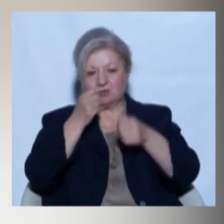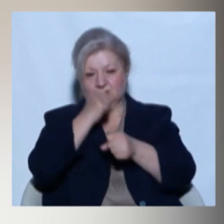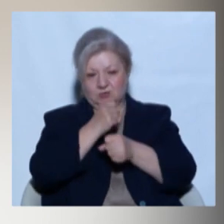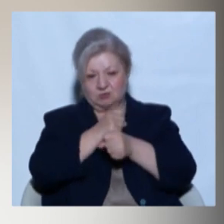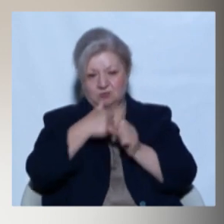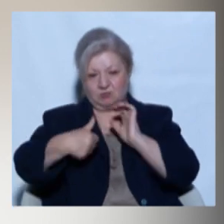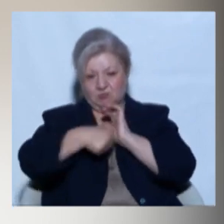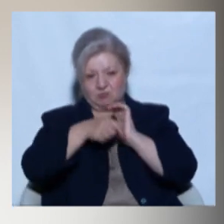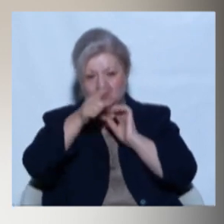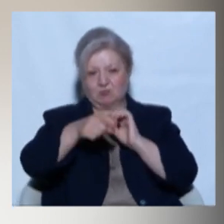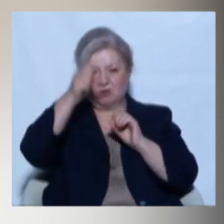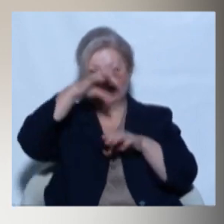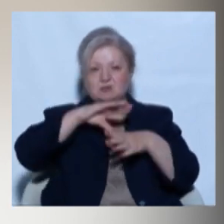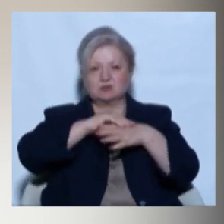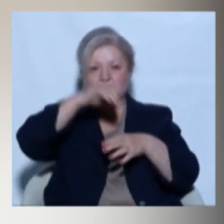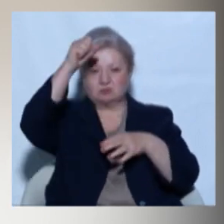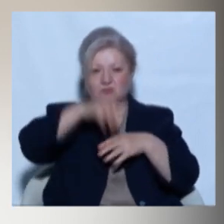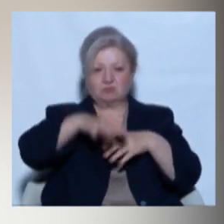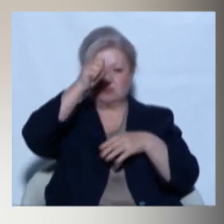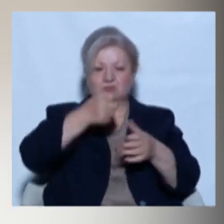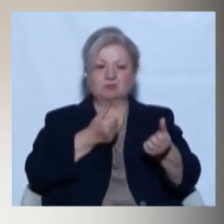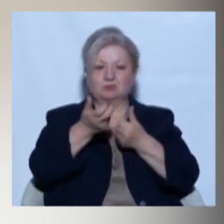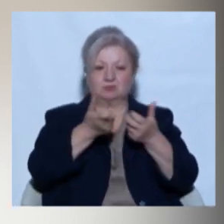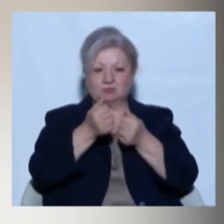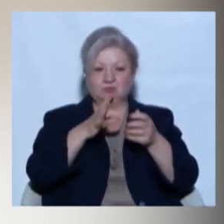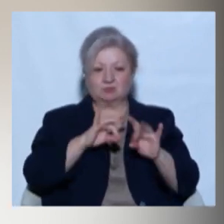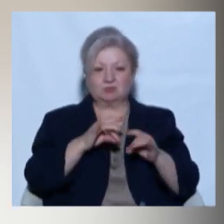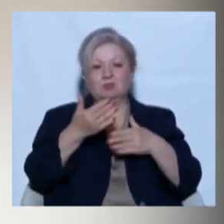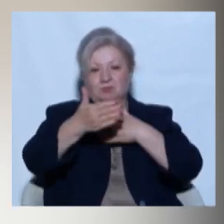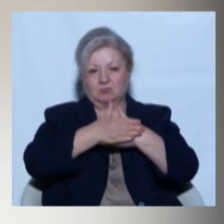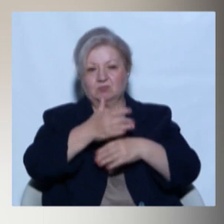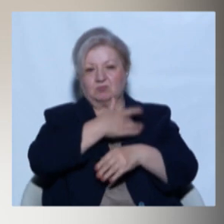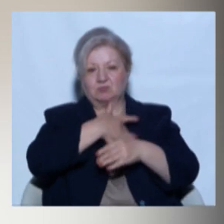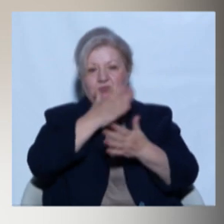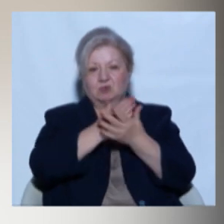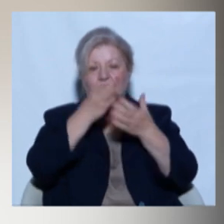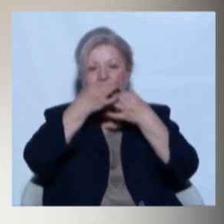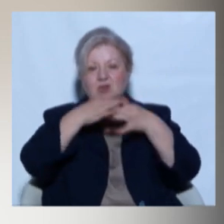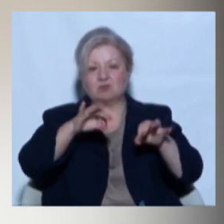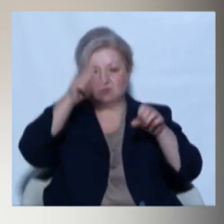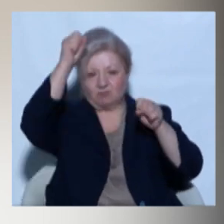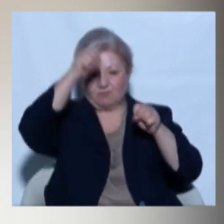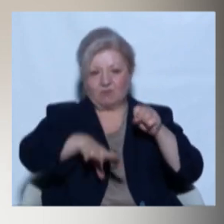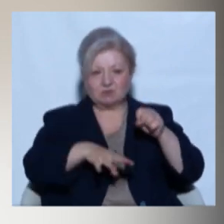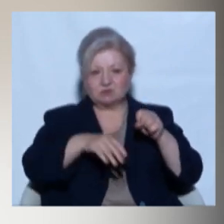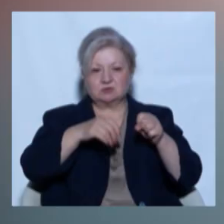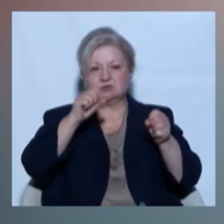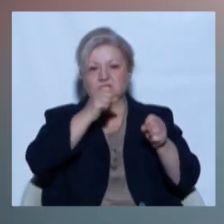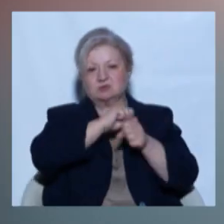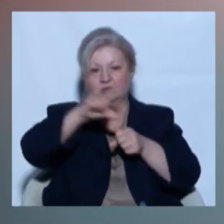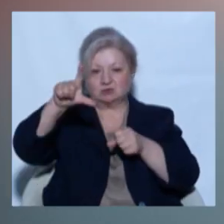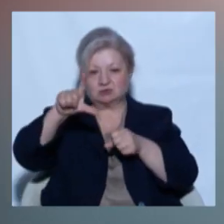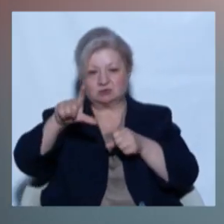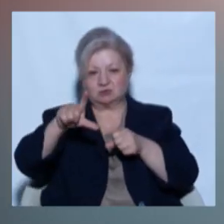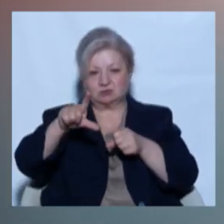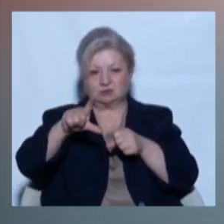რეალური გარემოში ვარდნის სხეულის აჩქარების დათვლა, რომელიც საკმაოდ მიახლოებულია თავისუფალი ვარდნის აჩქარების მნიშვნელობას. მინდა